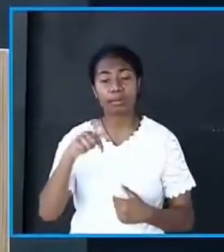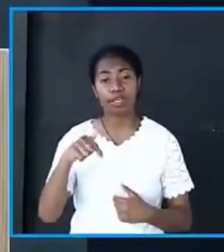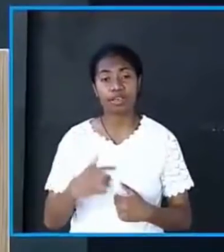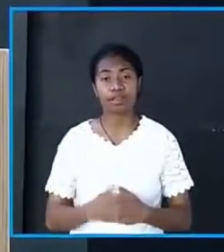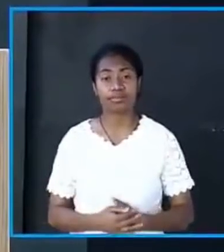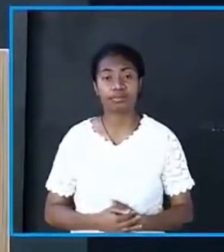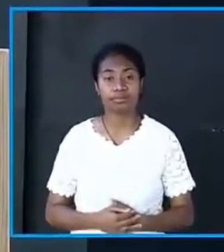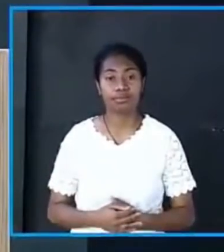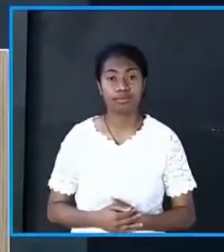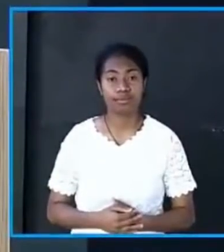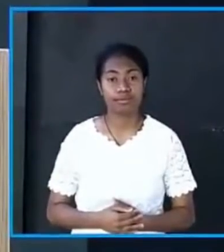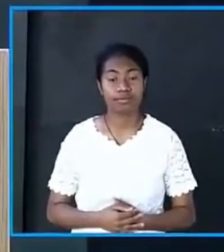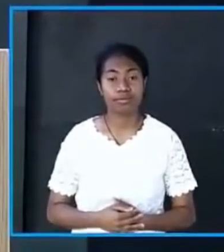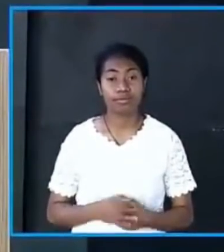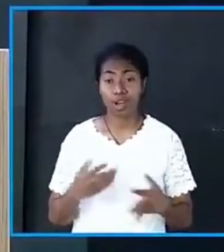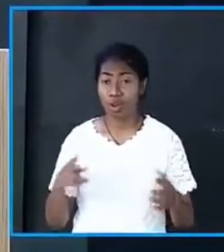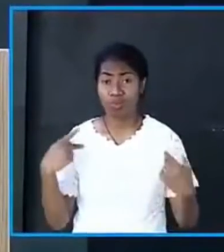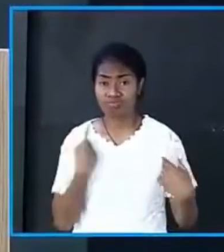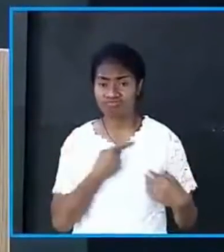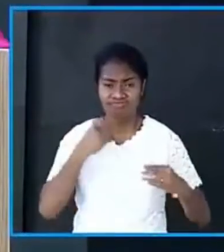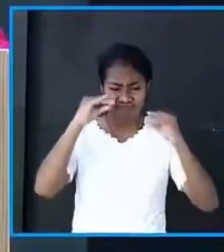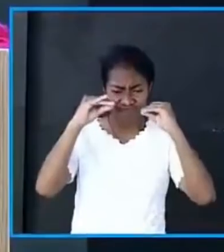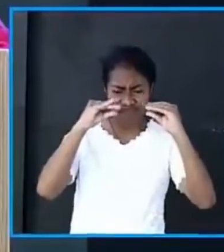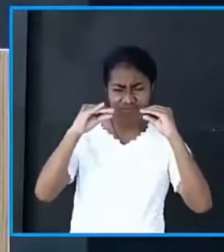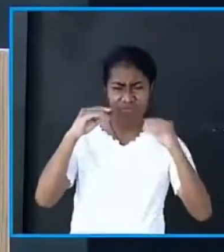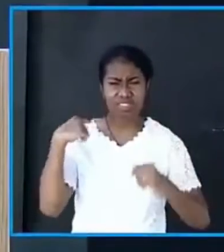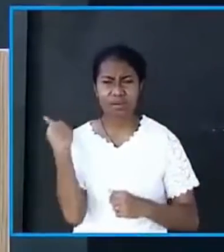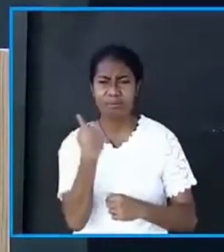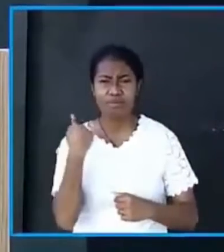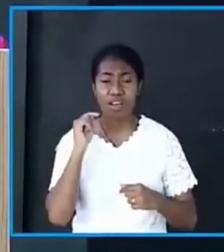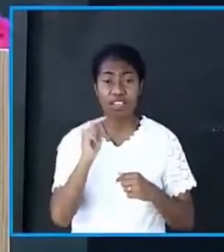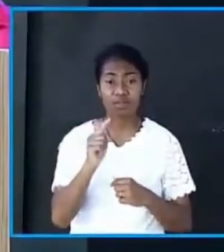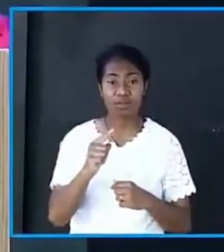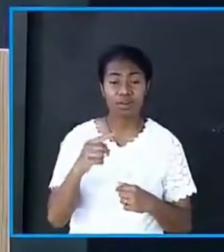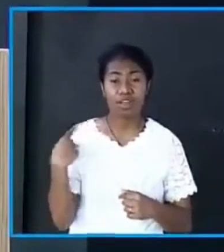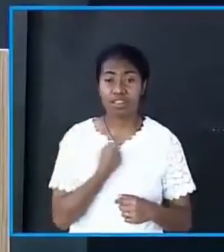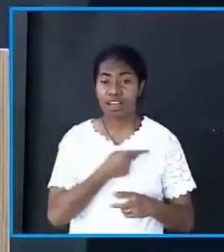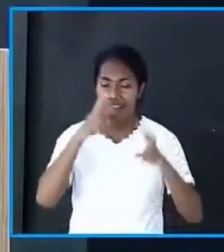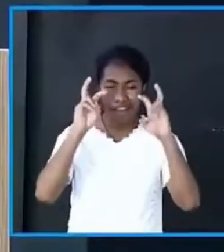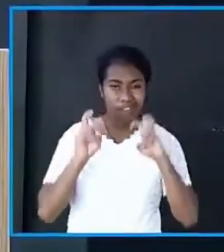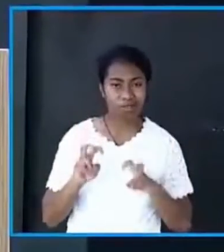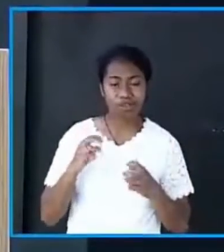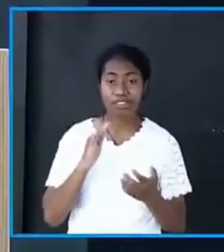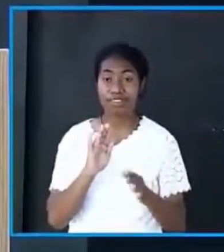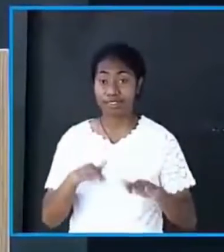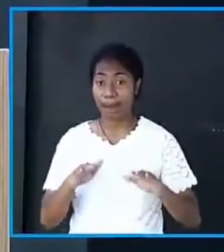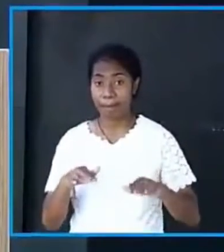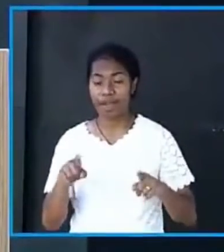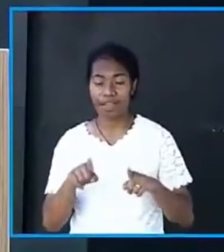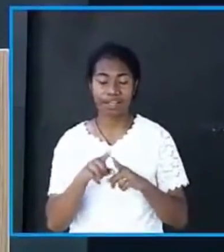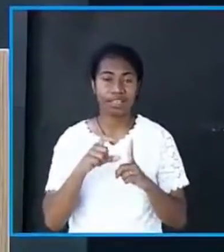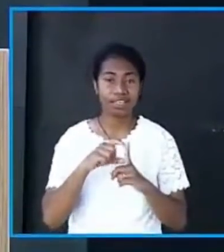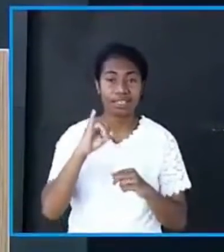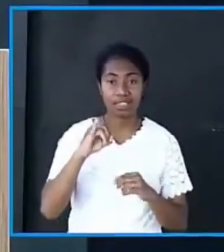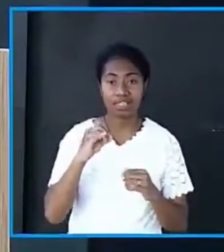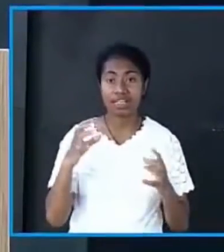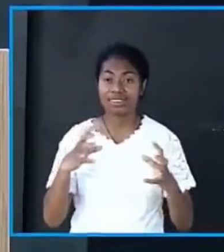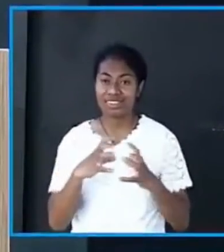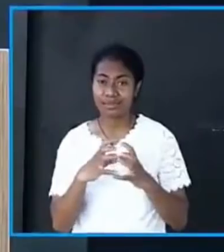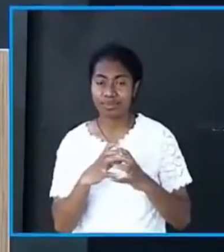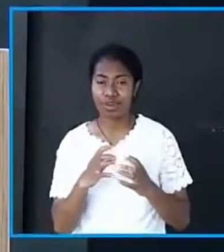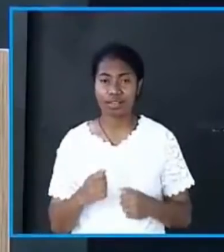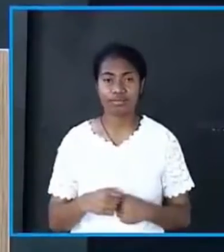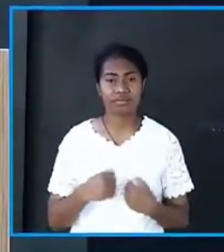kalau mempelajari semua itu maka kita harus sampai pada kesimpulan sebenarnya gambar